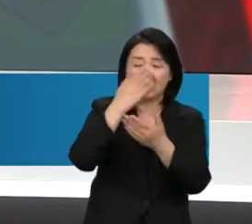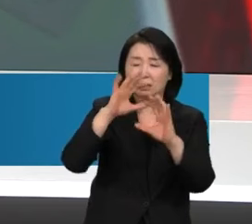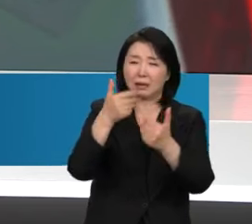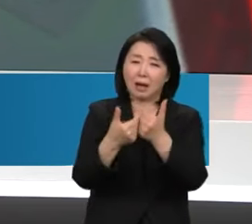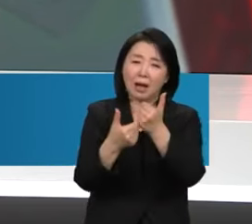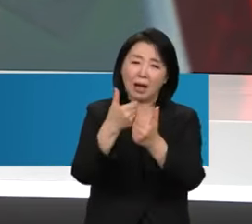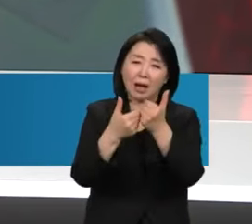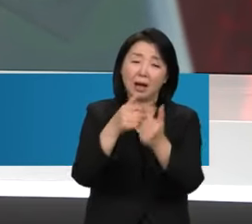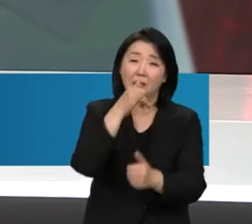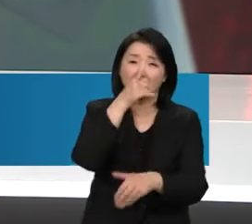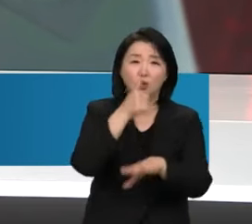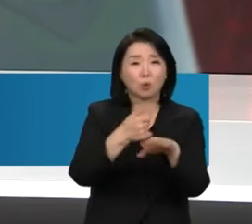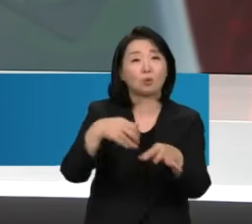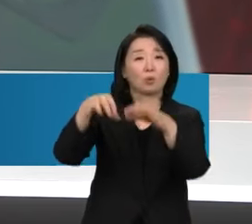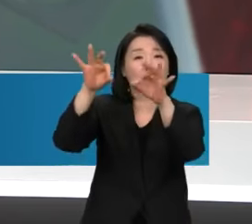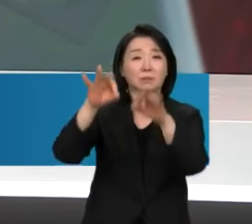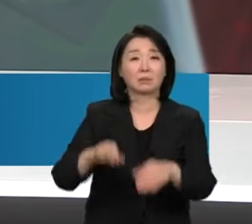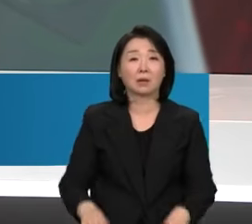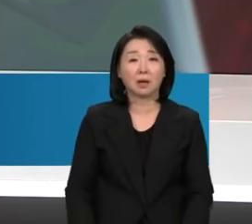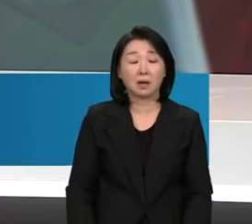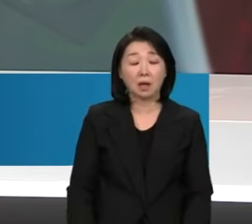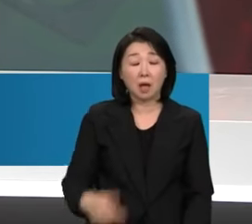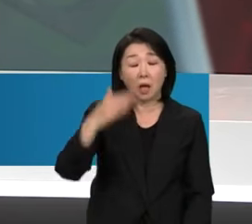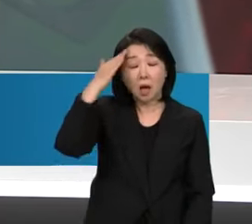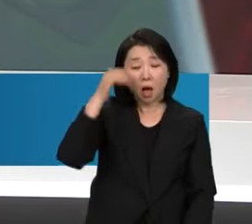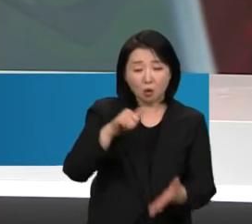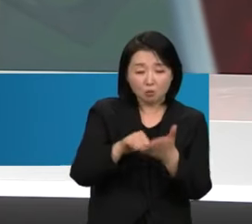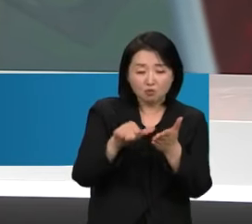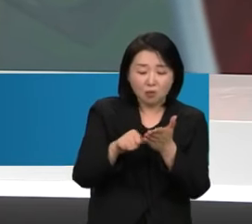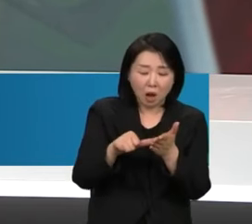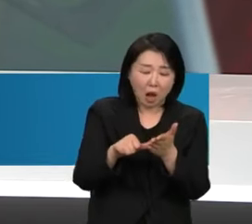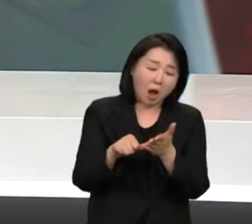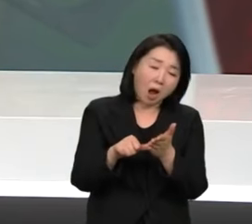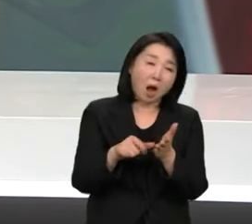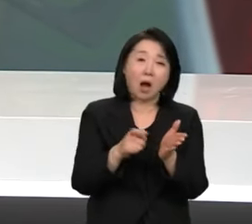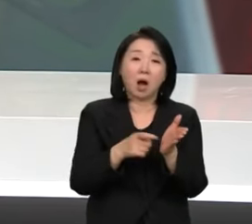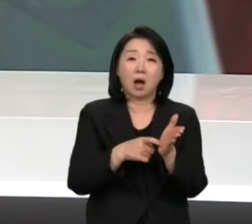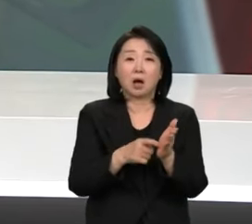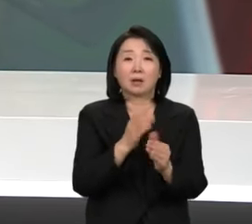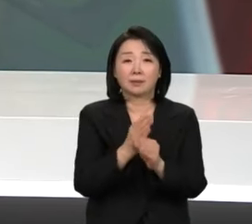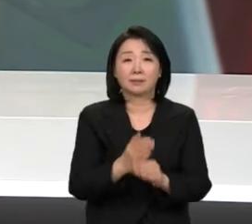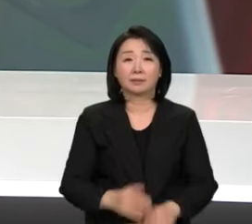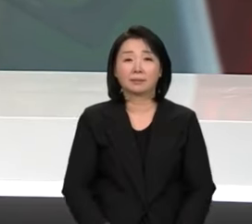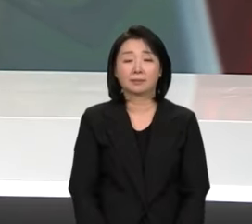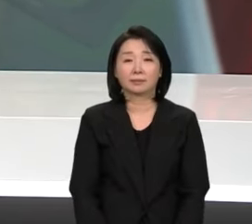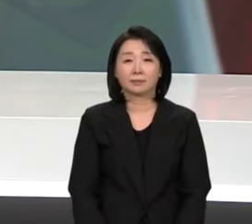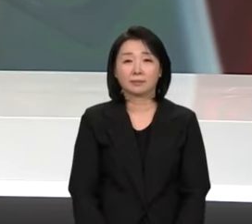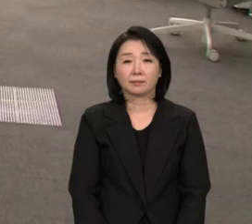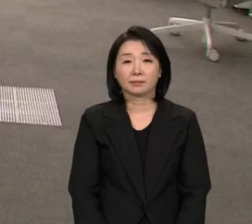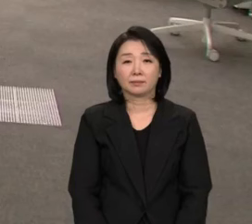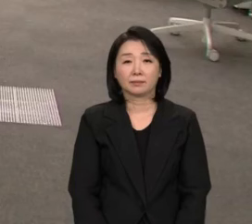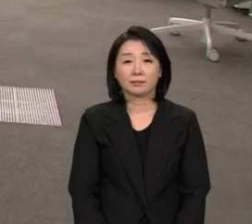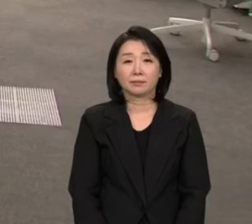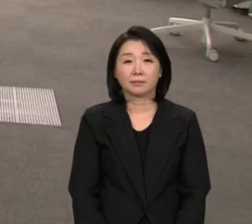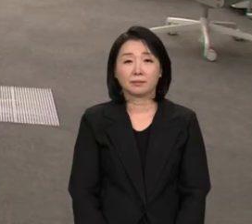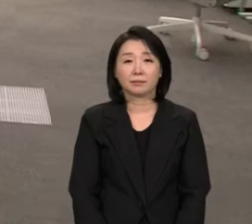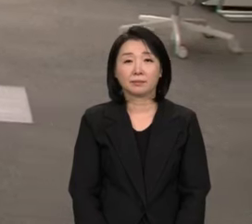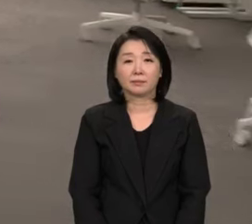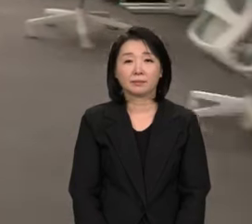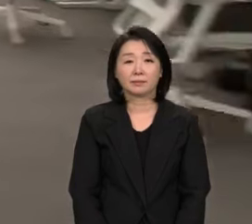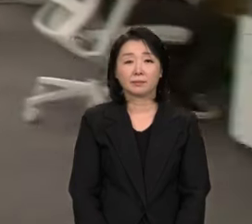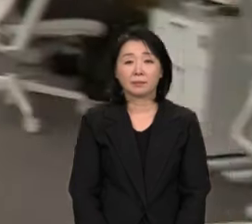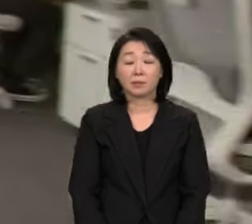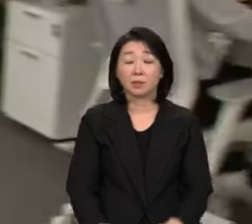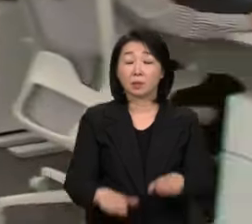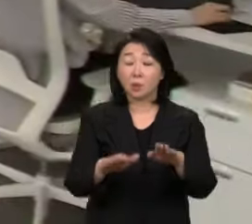깊어진 탓입니다 당장 우리 물가 관리에도 비상이 걸렸습니다 오원석 기자입니다